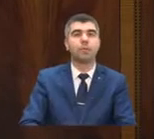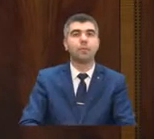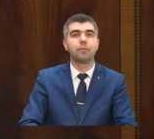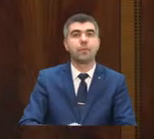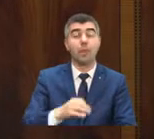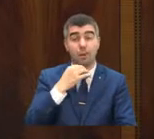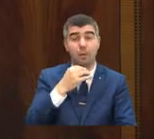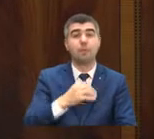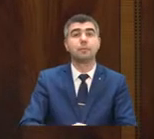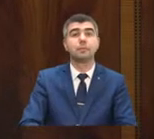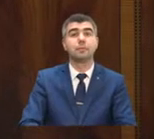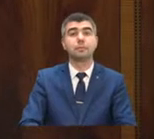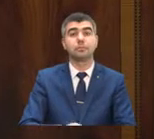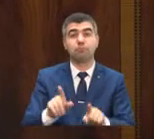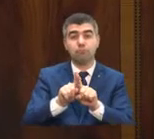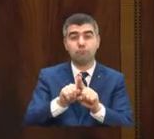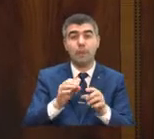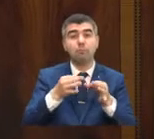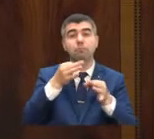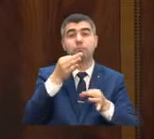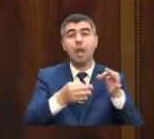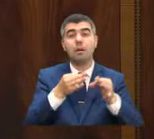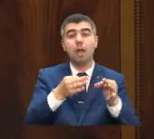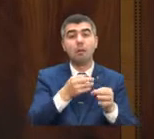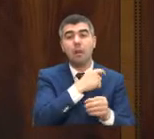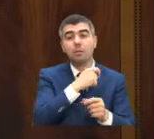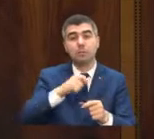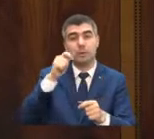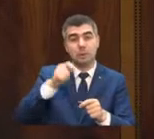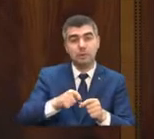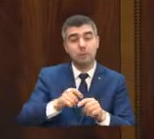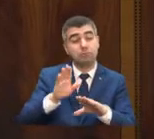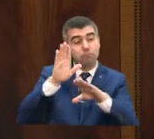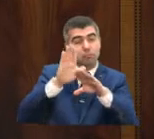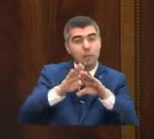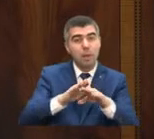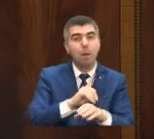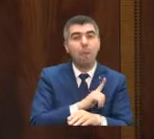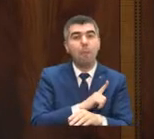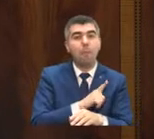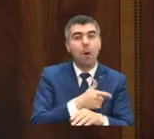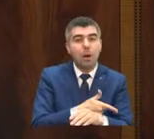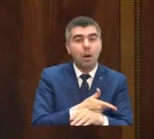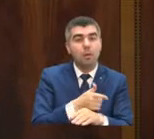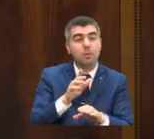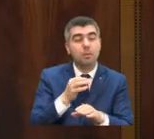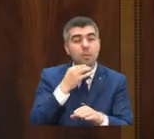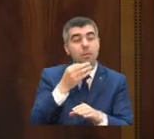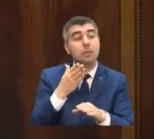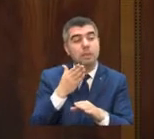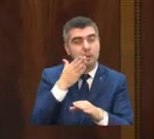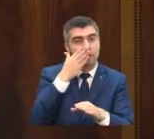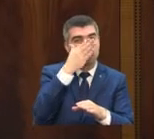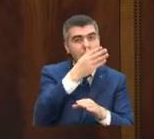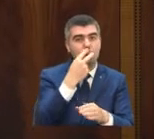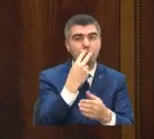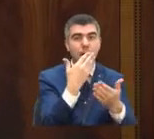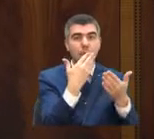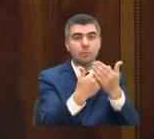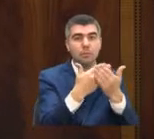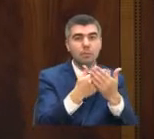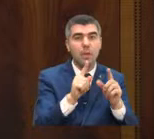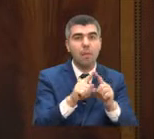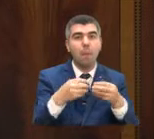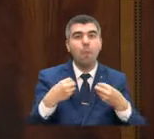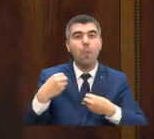أجل ذلك عهدت النيابة العامة بمهمة البحث في هذه القضية إلى المكتب المركزي للأبحاث القضائية التابع للمديرية العامة لمراقبة